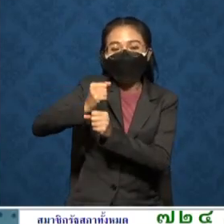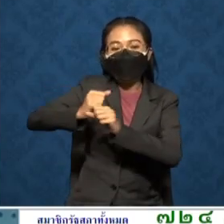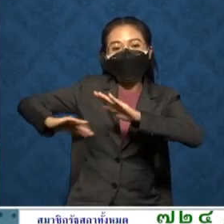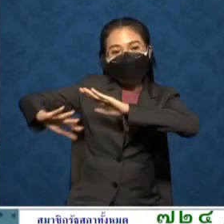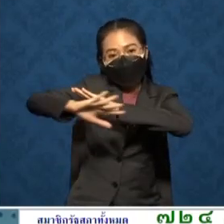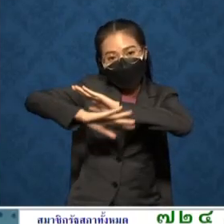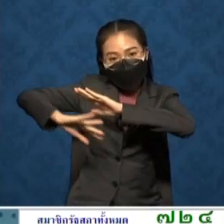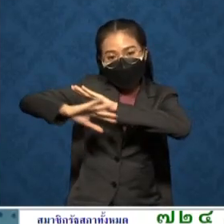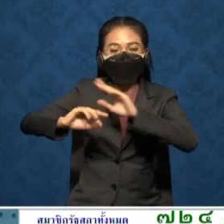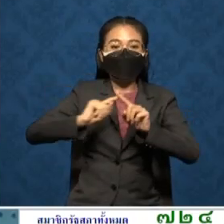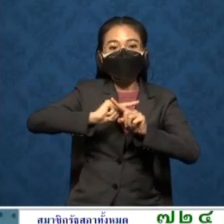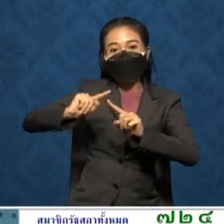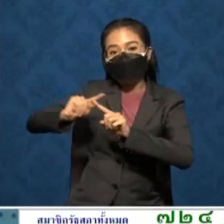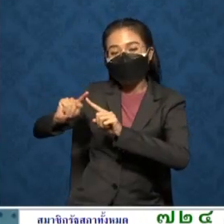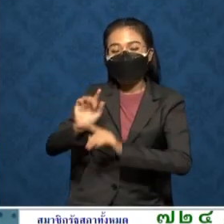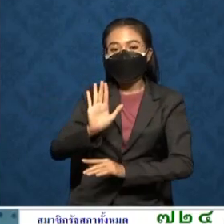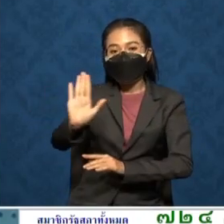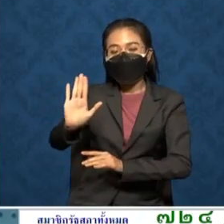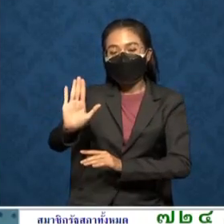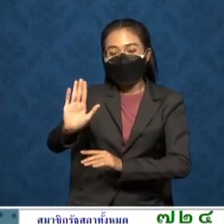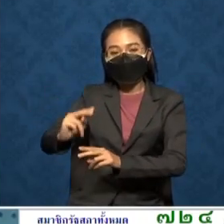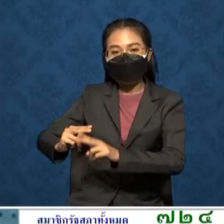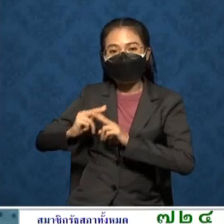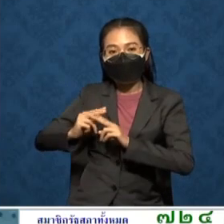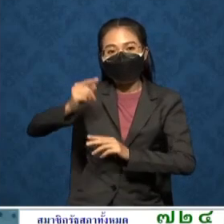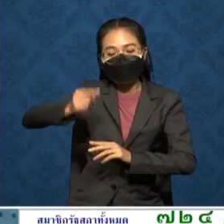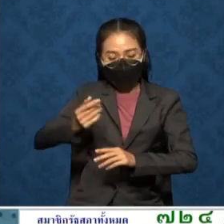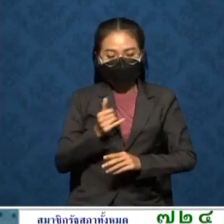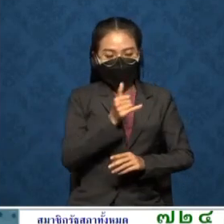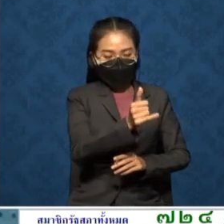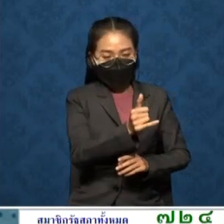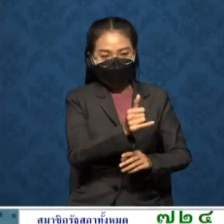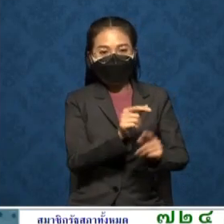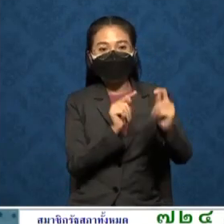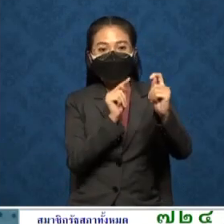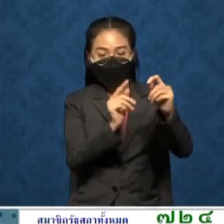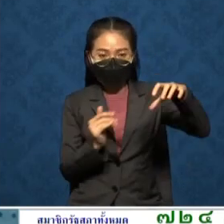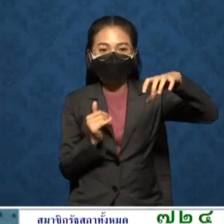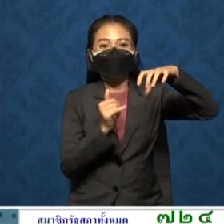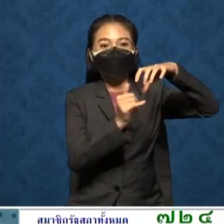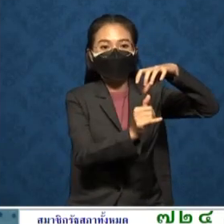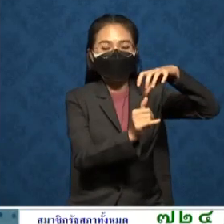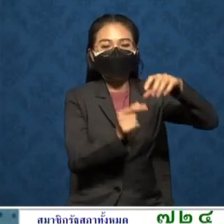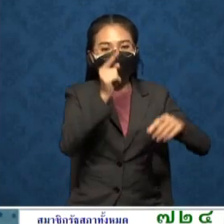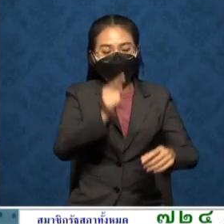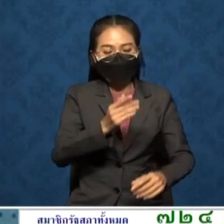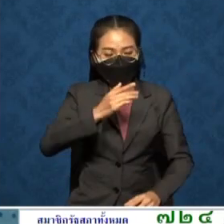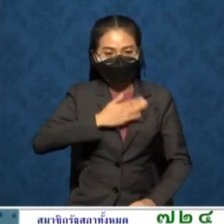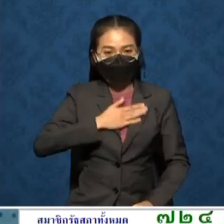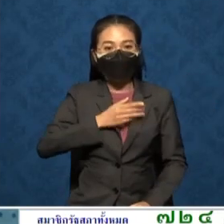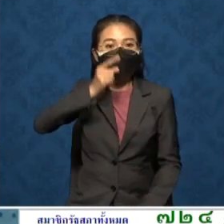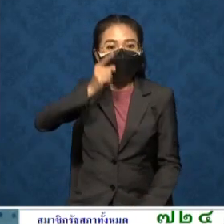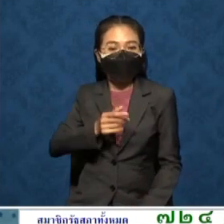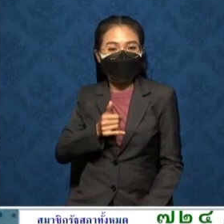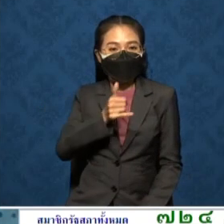กรรมฝ่ายเมืองซึ่งต้องเคยไปจดแจ้งกันที่อำเภอต้องปรากฏตัวต้องดูรูปร่างหน้าต